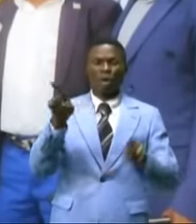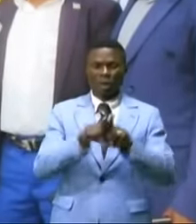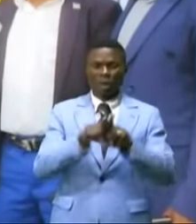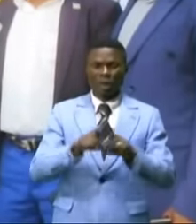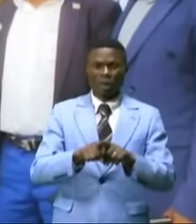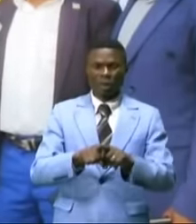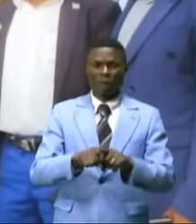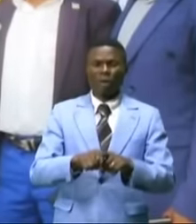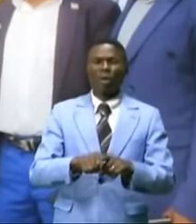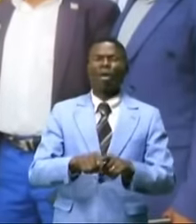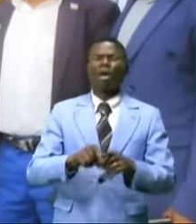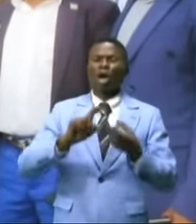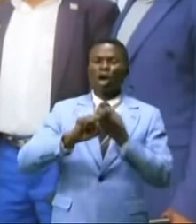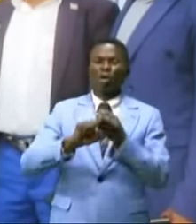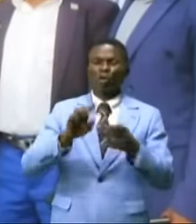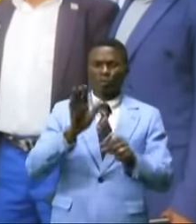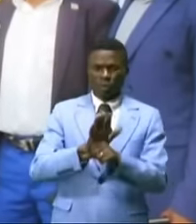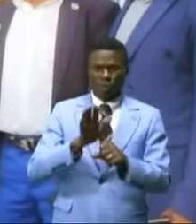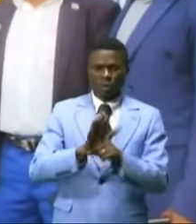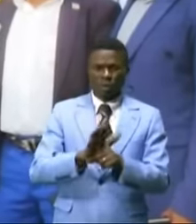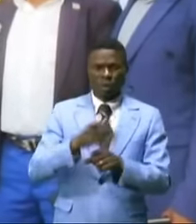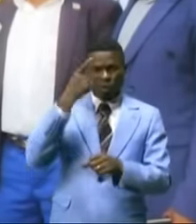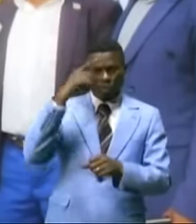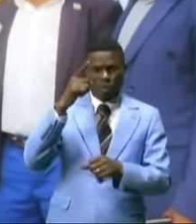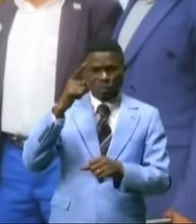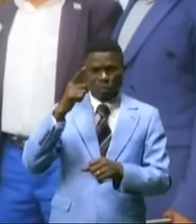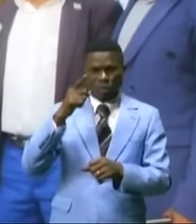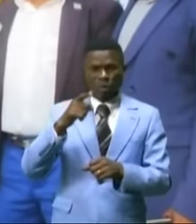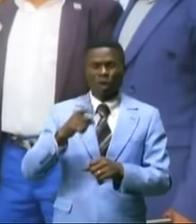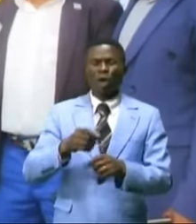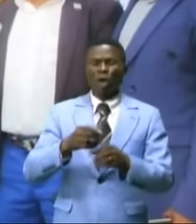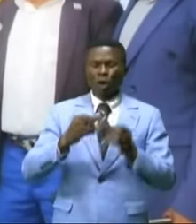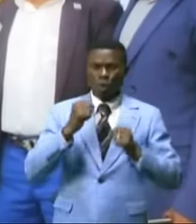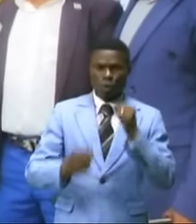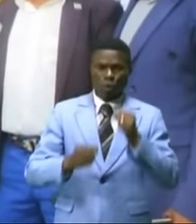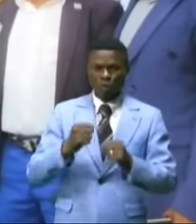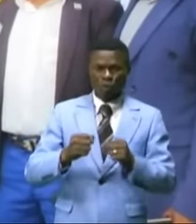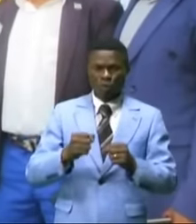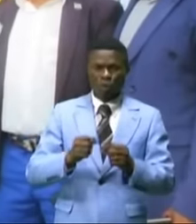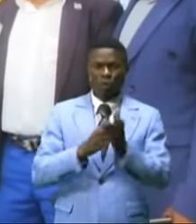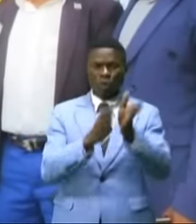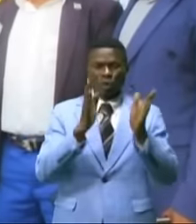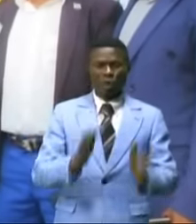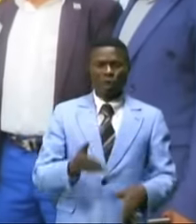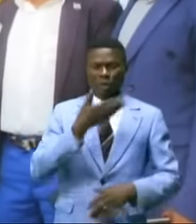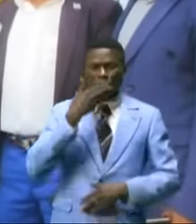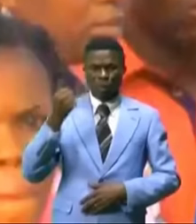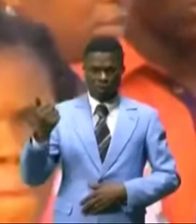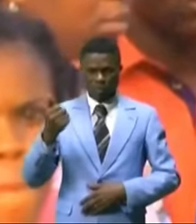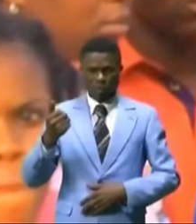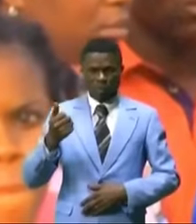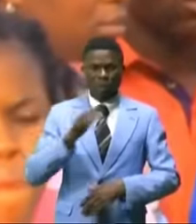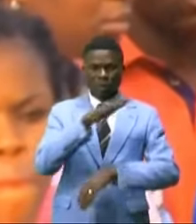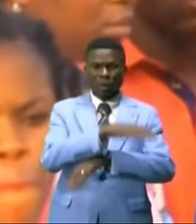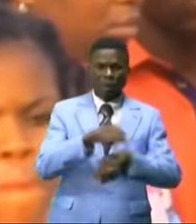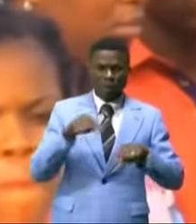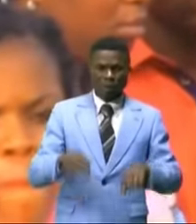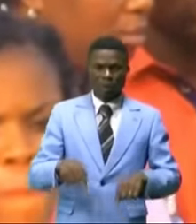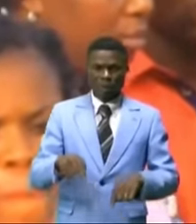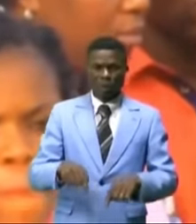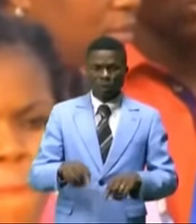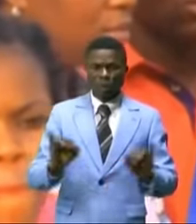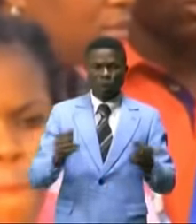notre sincère gratitude pour sa sérénité et son leadership. Ce choix n'est pas